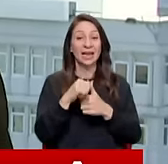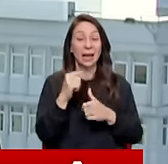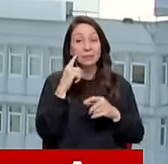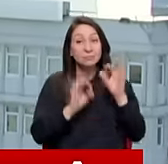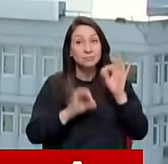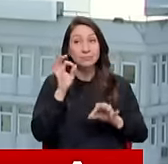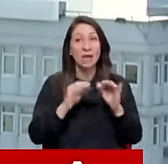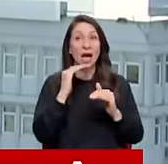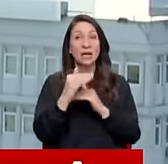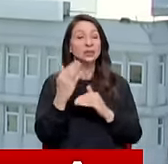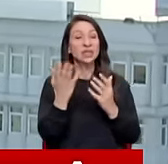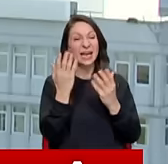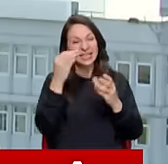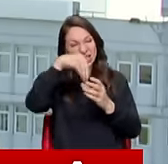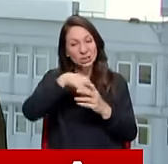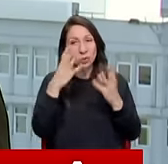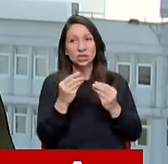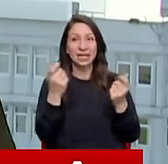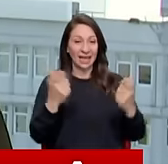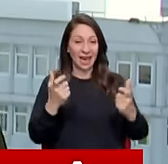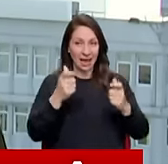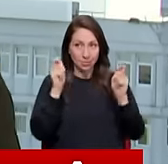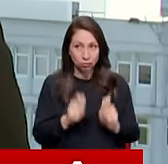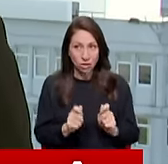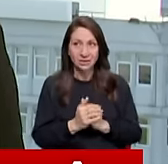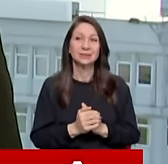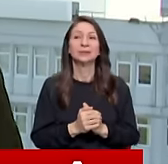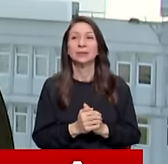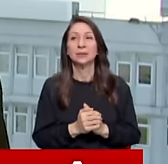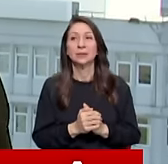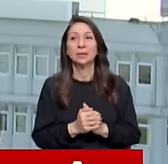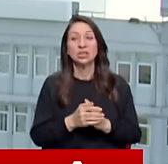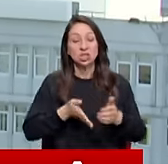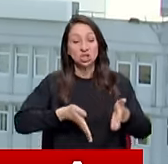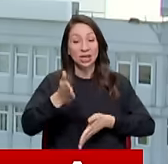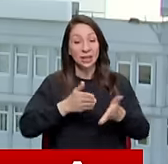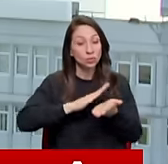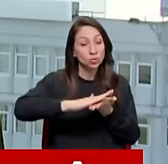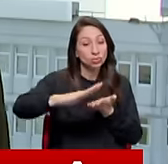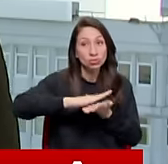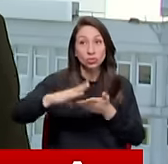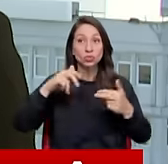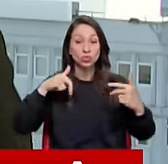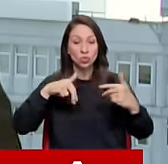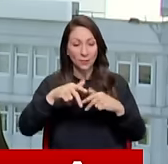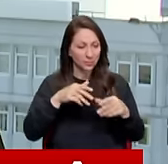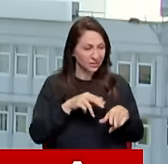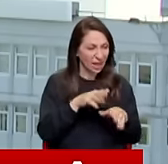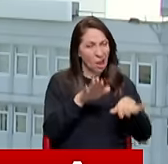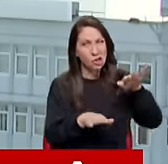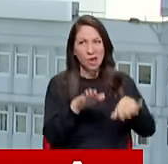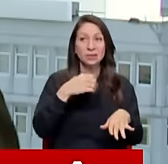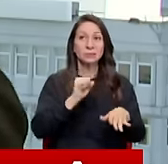gözden geçirip halkın çok daha içinde olabileceği yapılar haline dönüştürmeye çalışacağız. Caddelerimizi düzelteceğiz, yürüyeceğimiz kaldırımların